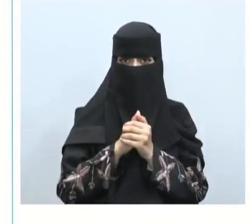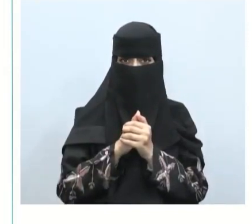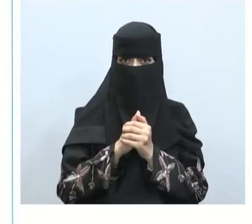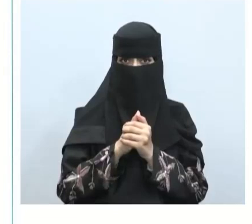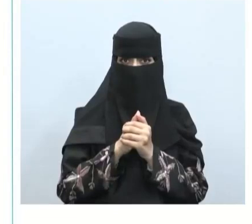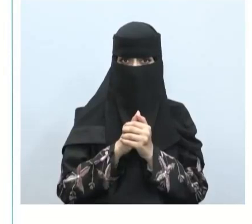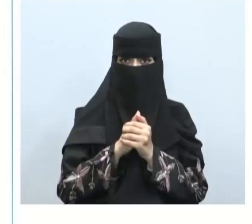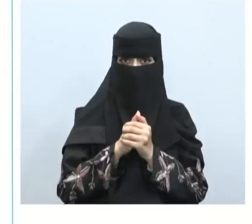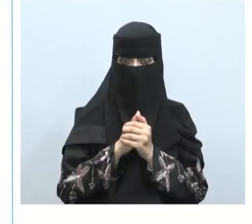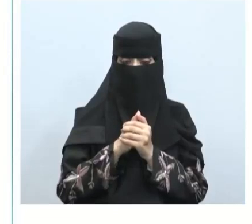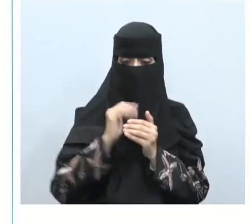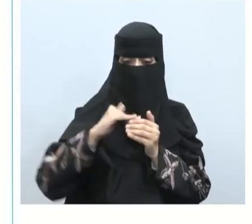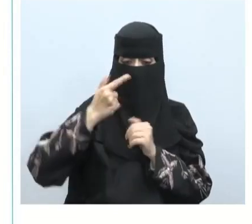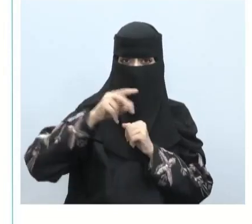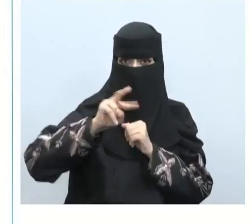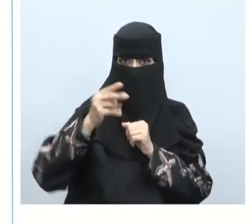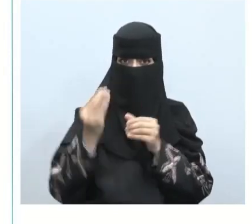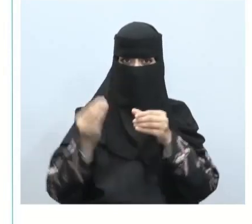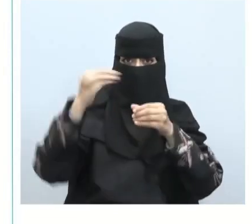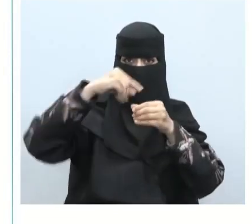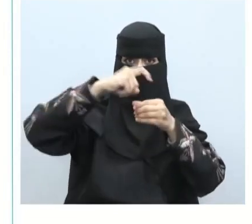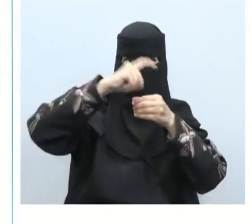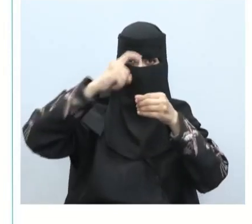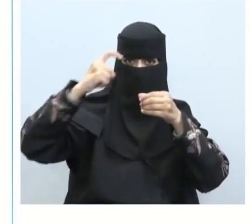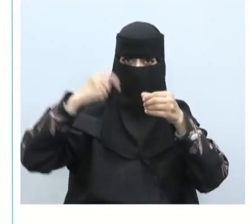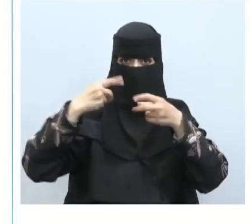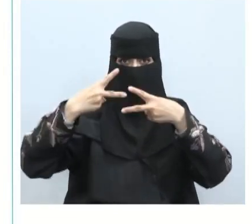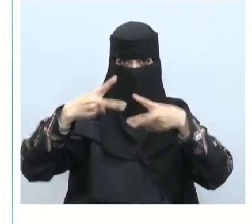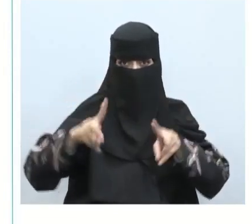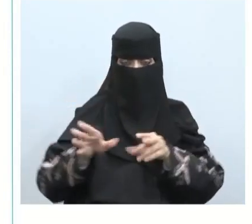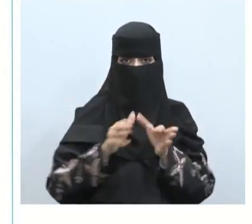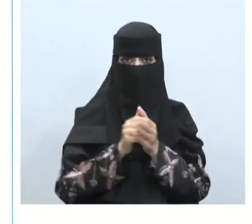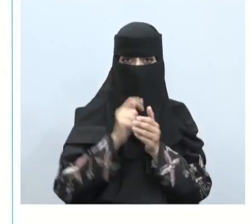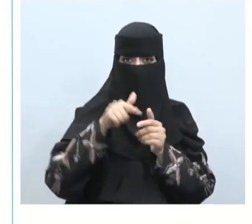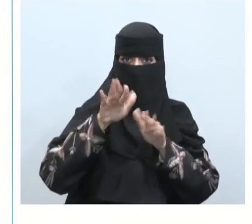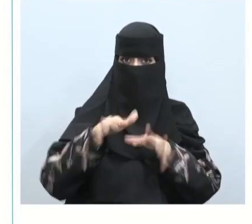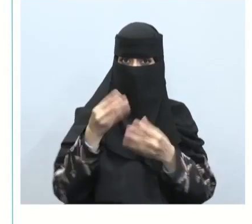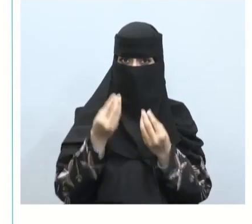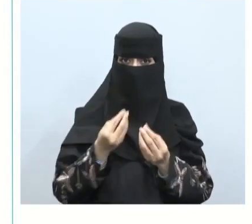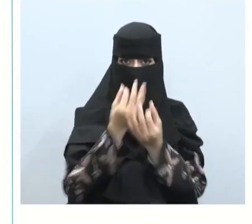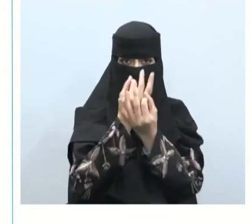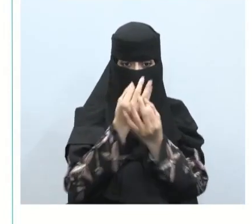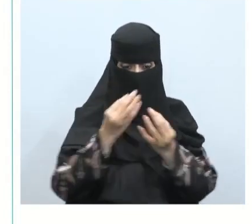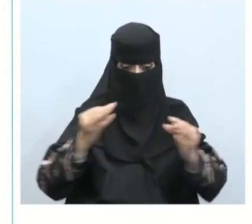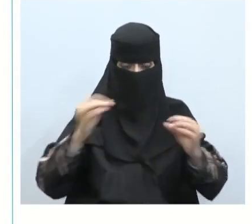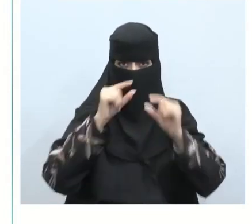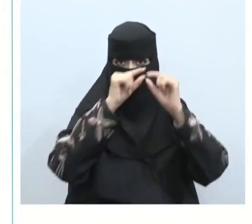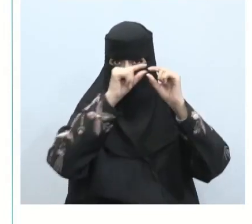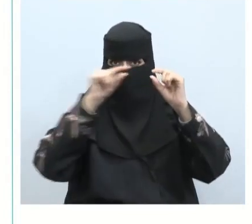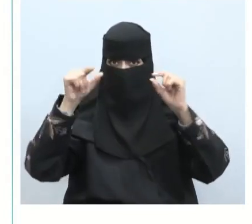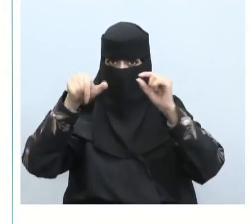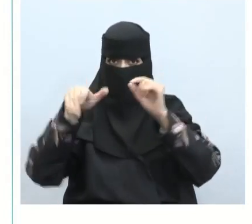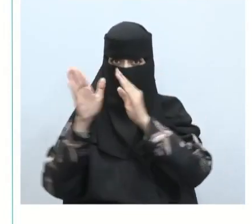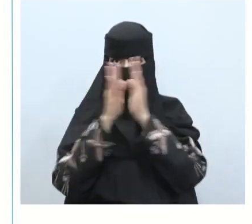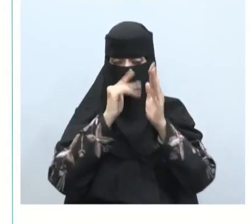درايف ثم اضغط على تحميل او فتح وانتظر اكتمال تحميل هذا